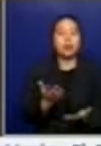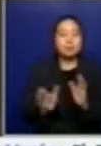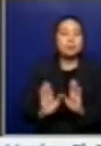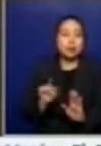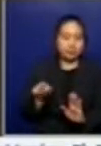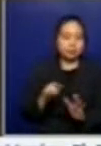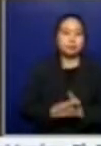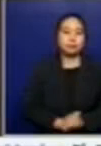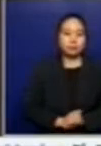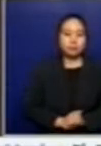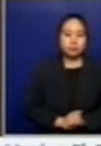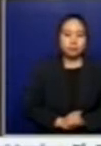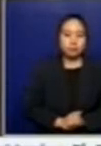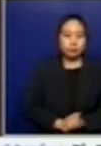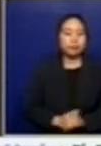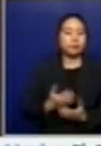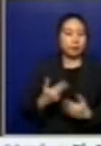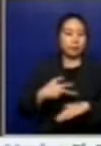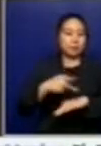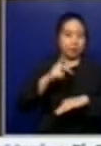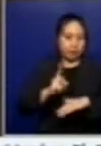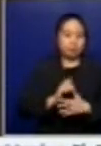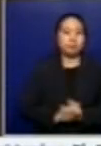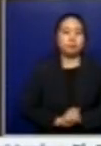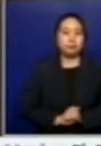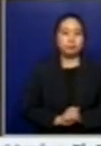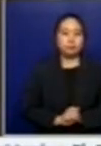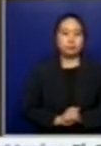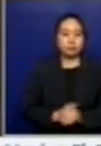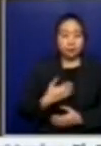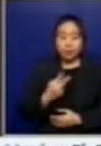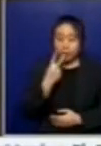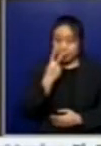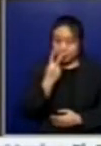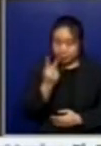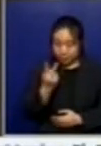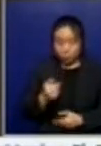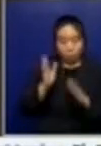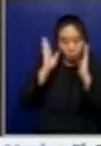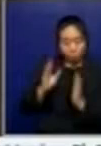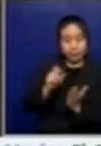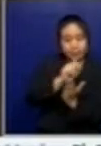ครับท่านประธานครับเห็นไหมครับว่าผู้ที่ร่างเนี่ยนะ